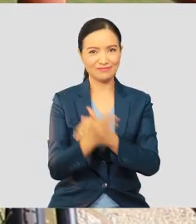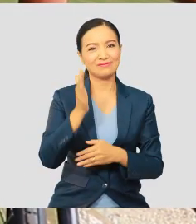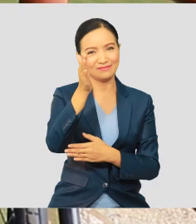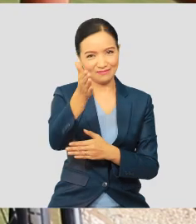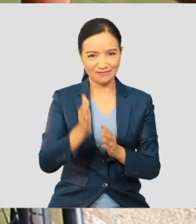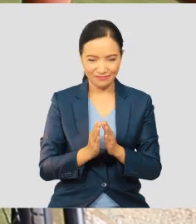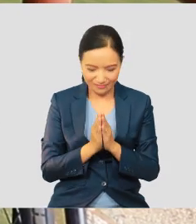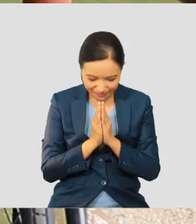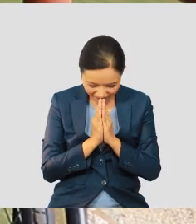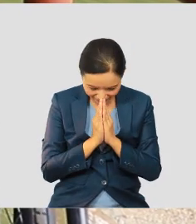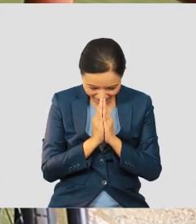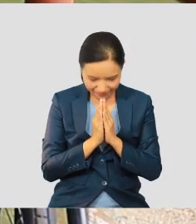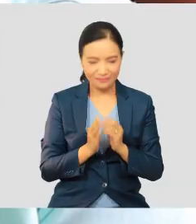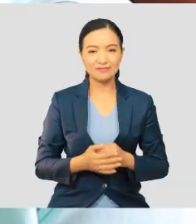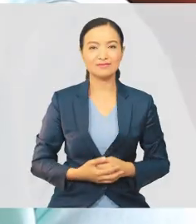ในโอกาสต่อไปสวัสดีครับ